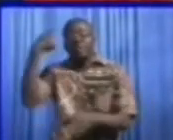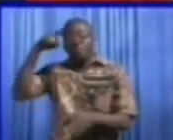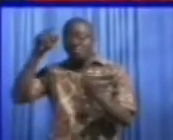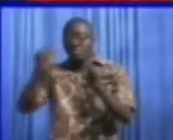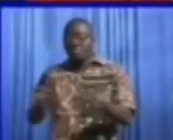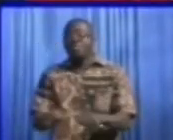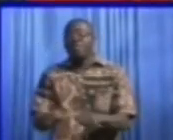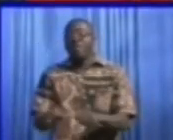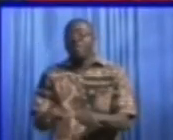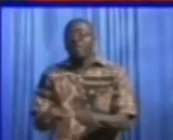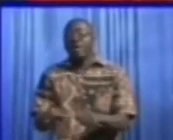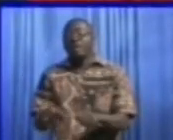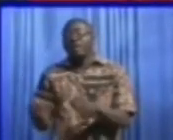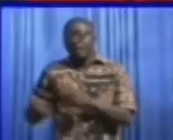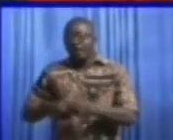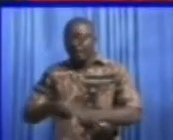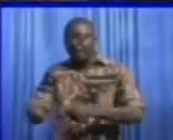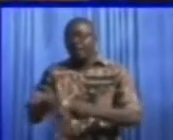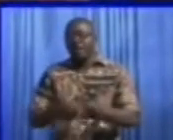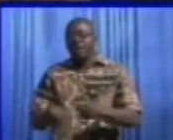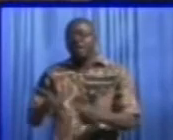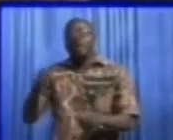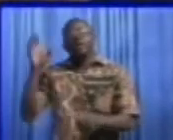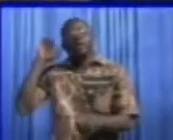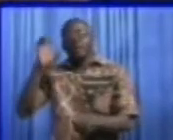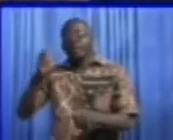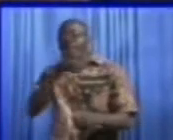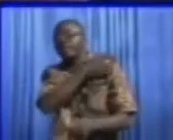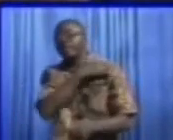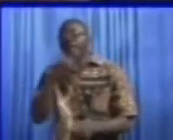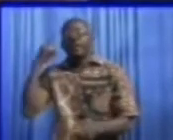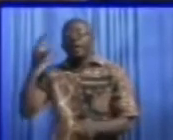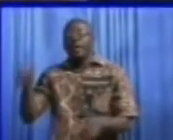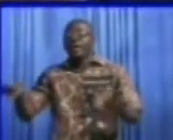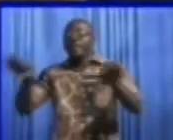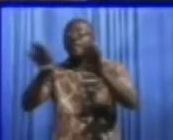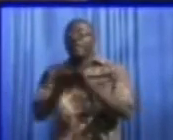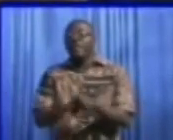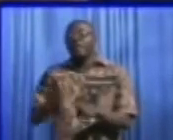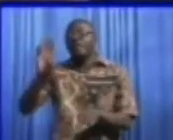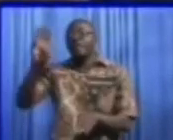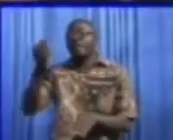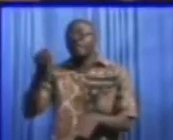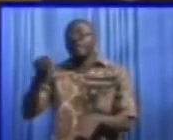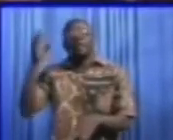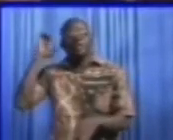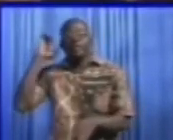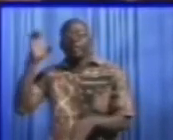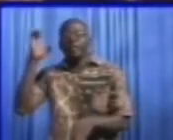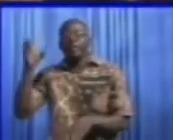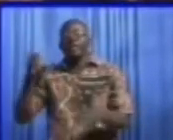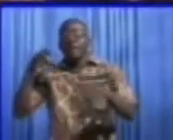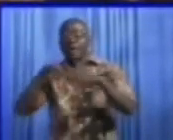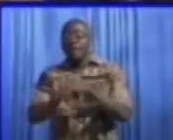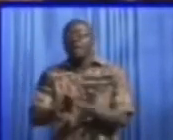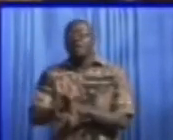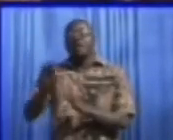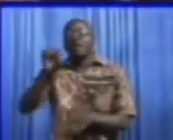pouvoir effectivement diriger la Confédération. La cérémonie de clôture de ce 6e congrès marque la rentrée syndicale